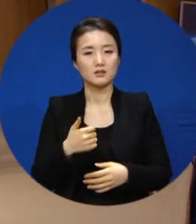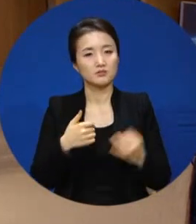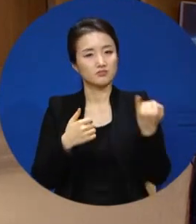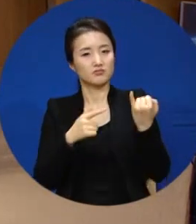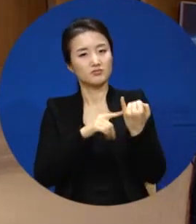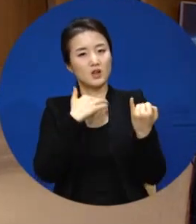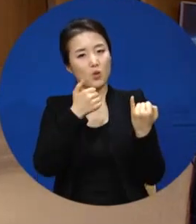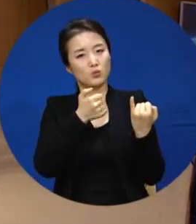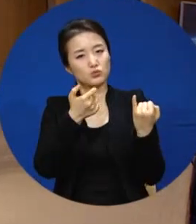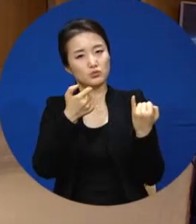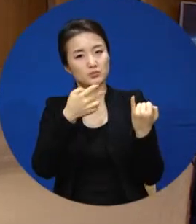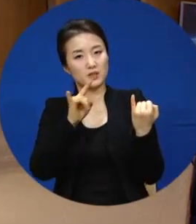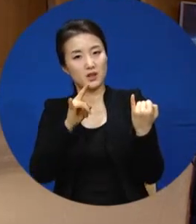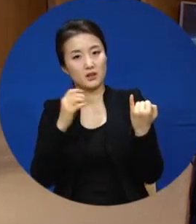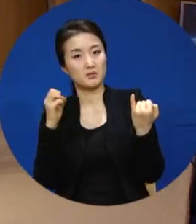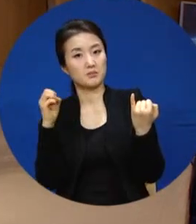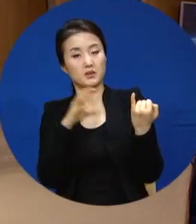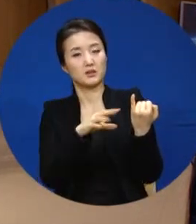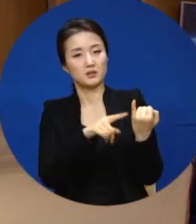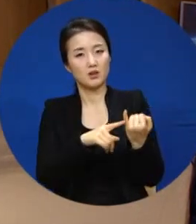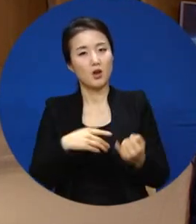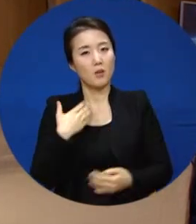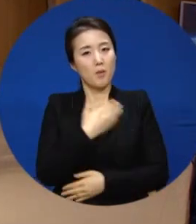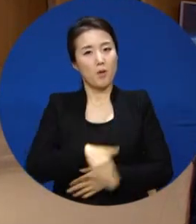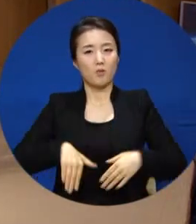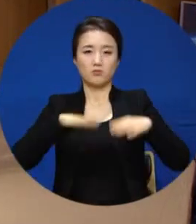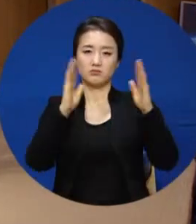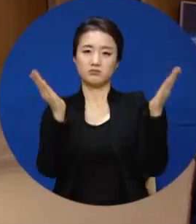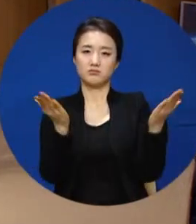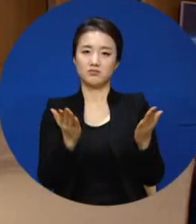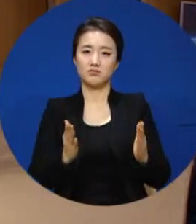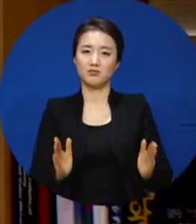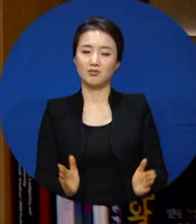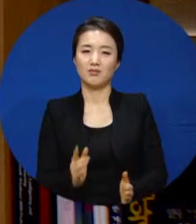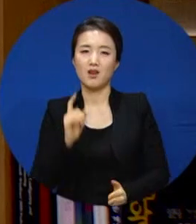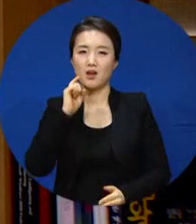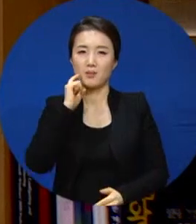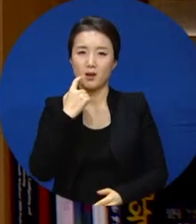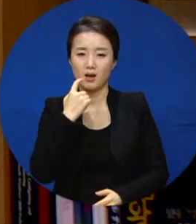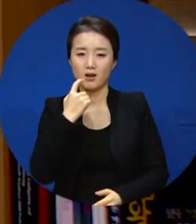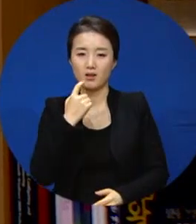하고 얘기하면 그런 아부하는 사람은 종신형을 찬 되냐